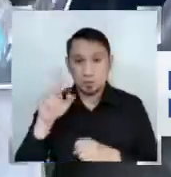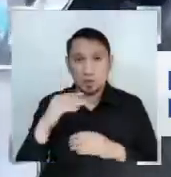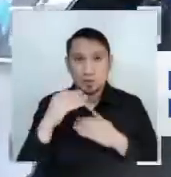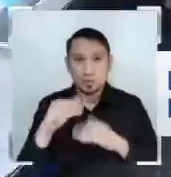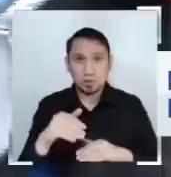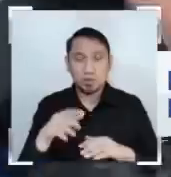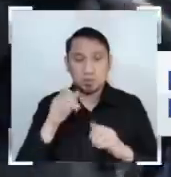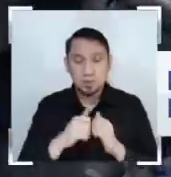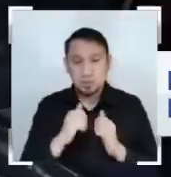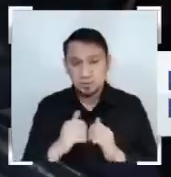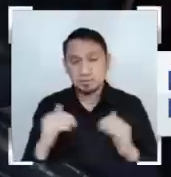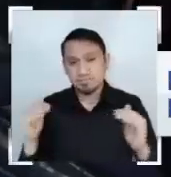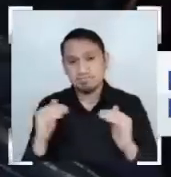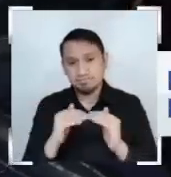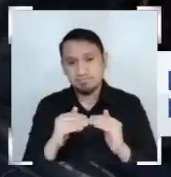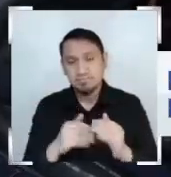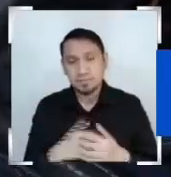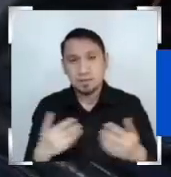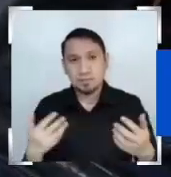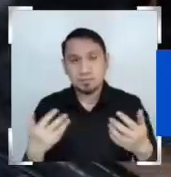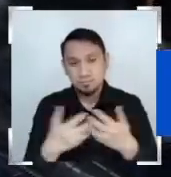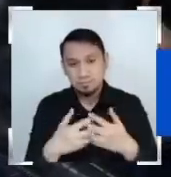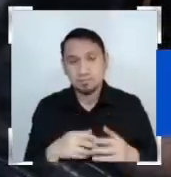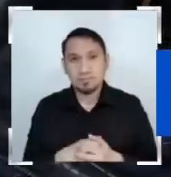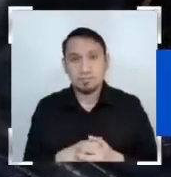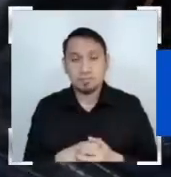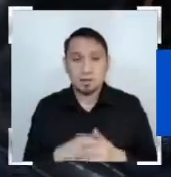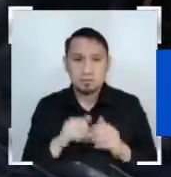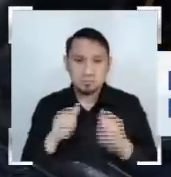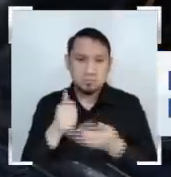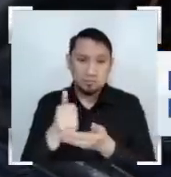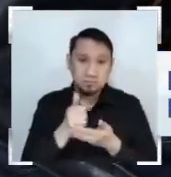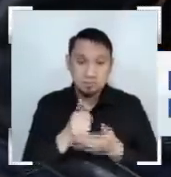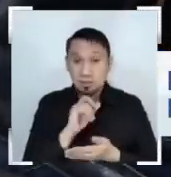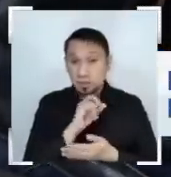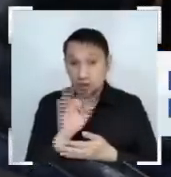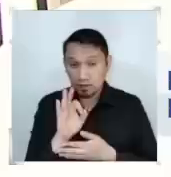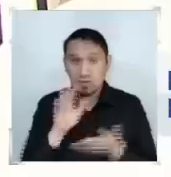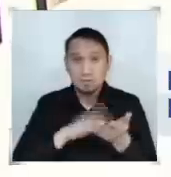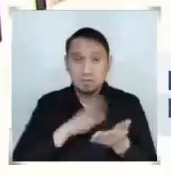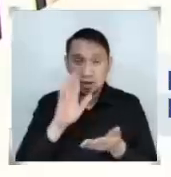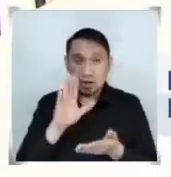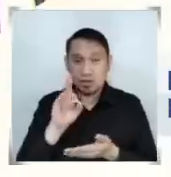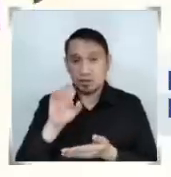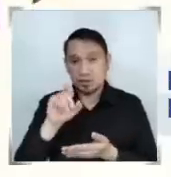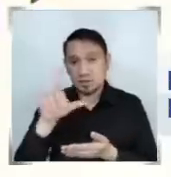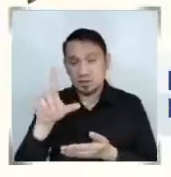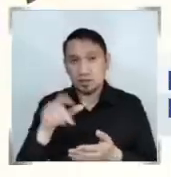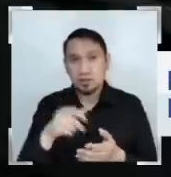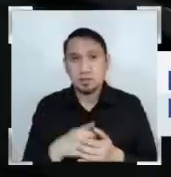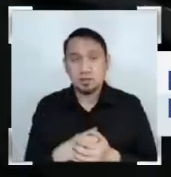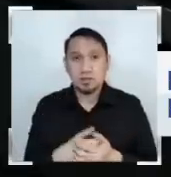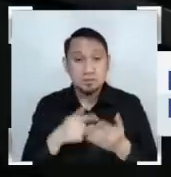Pero meron namang masaya na rin. Makakatulong kasi kung mataas ang diesel, mapupunta rin sa diesel din. Mukhahi naman